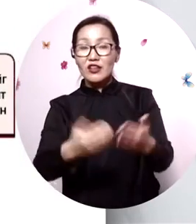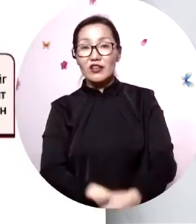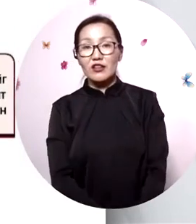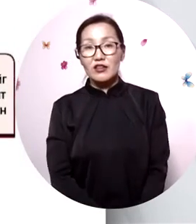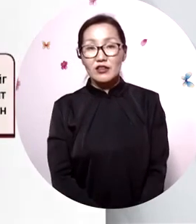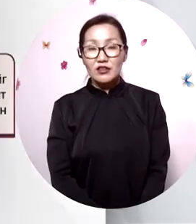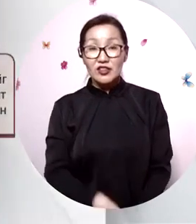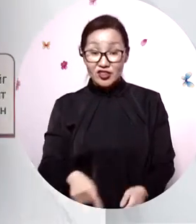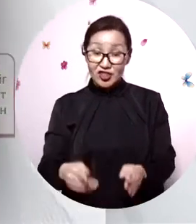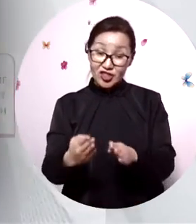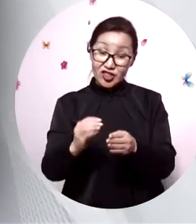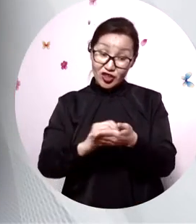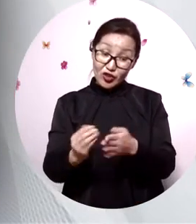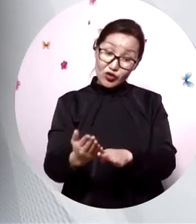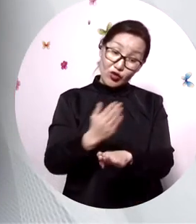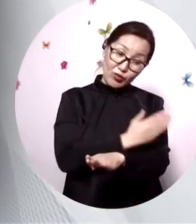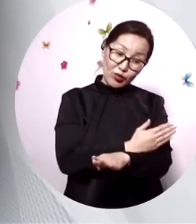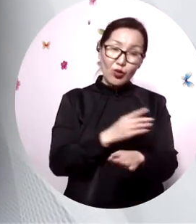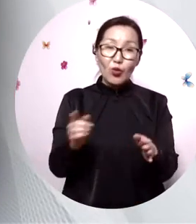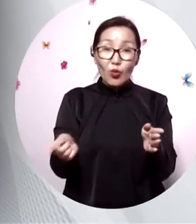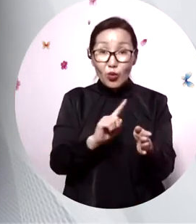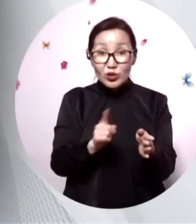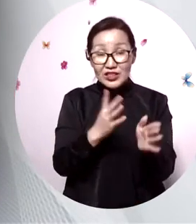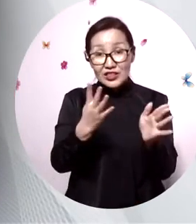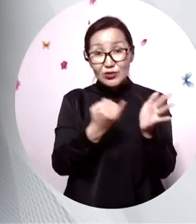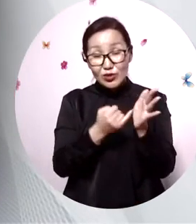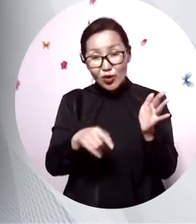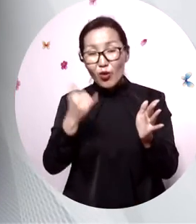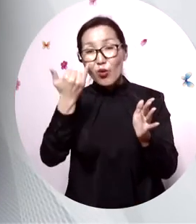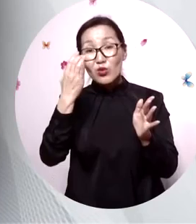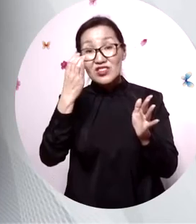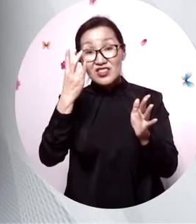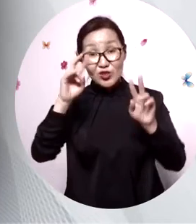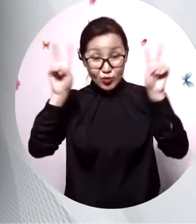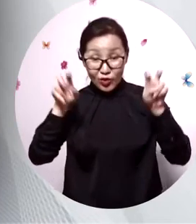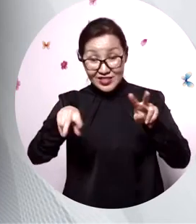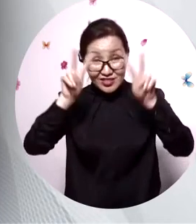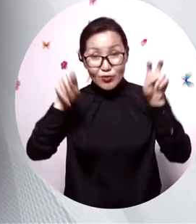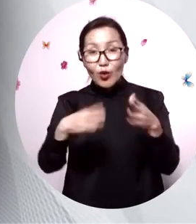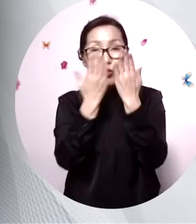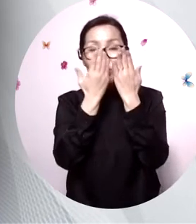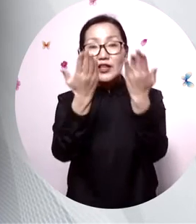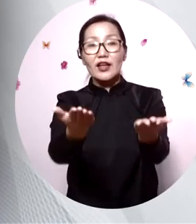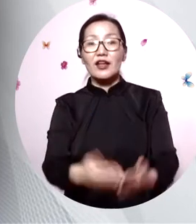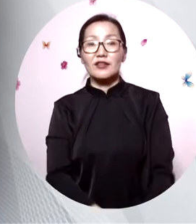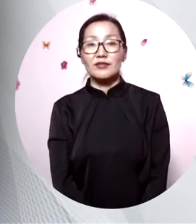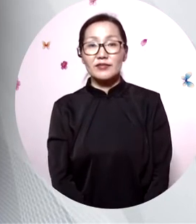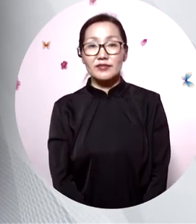үүнийг хийхээ өмнө хуудас 95-96-д байгаа усны тухай ихээ уншаарай.